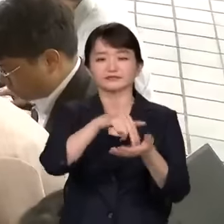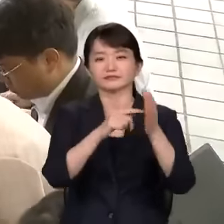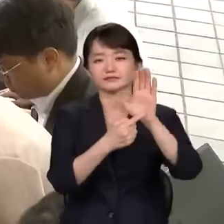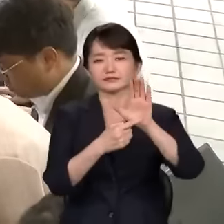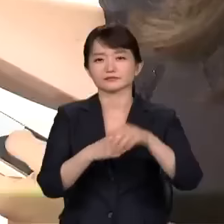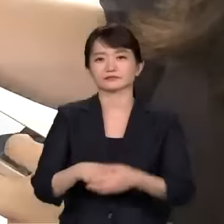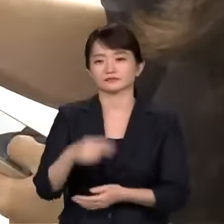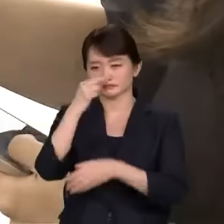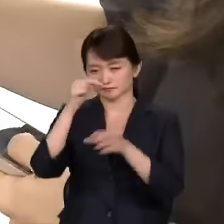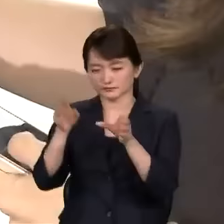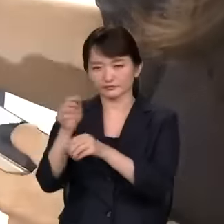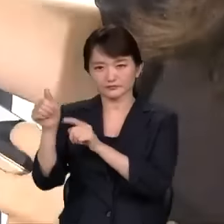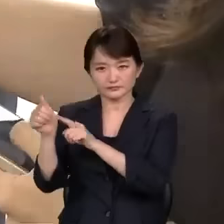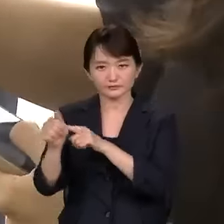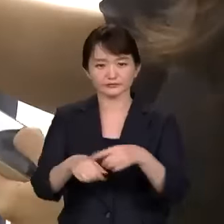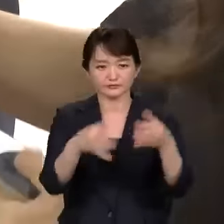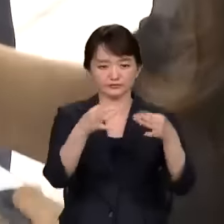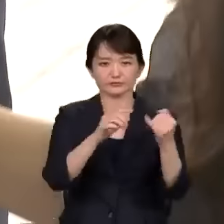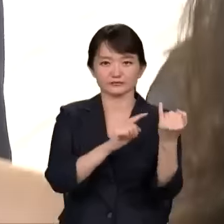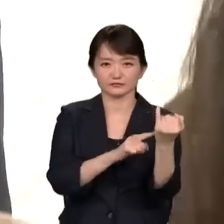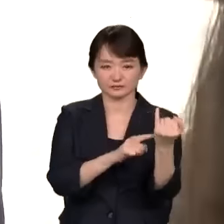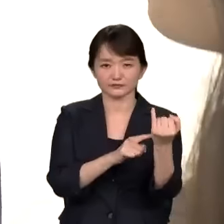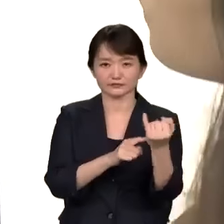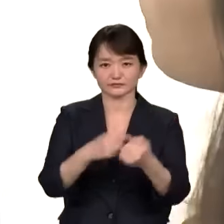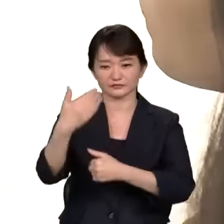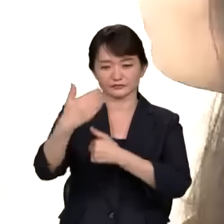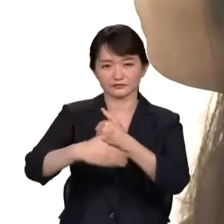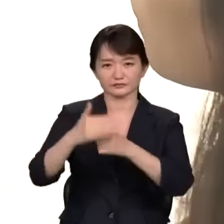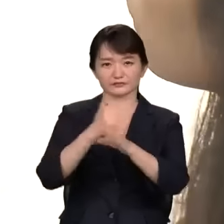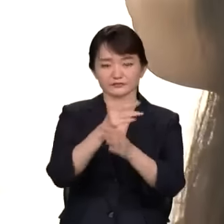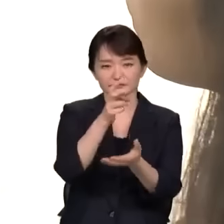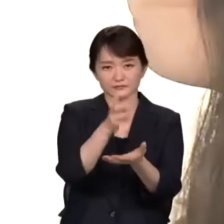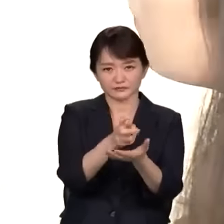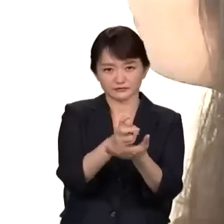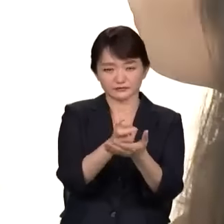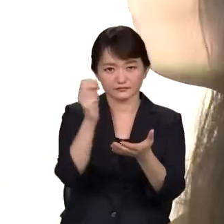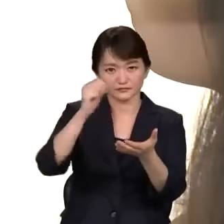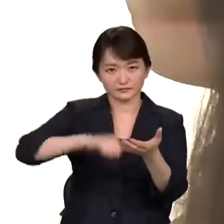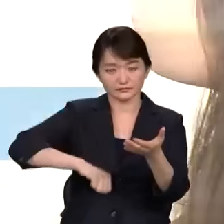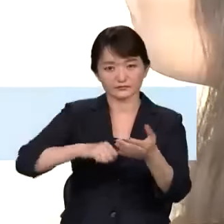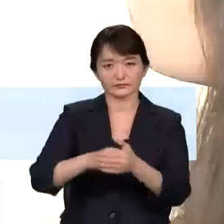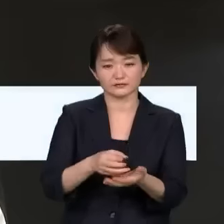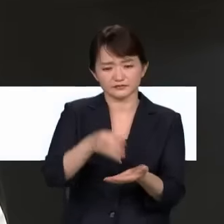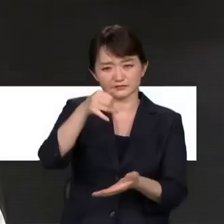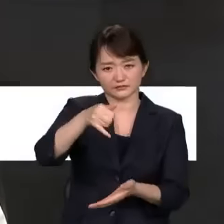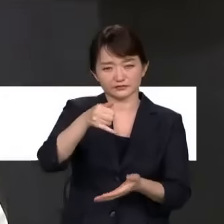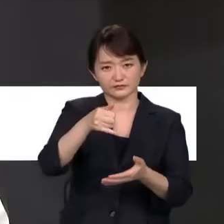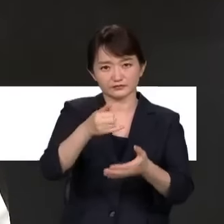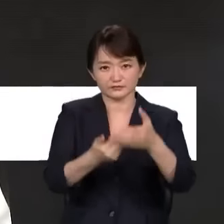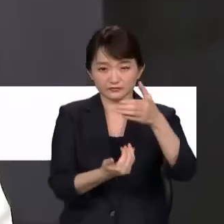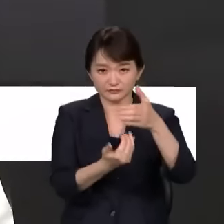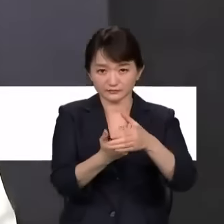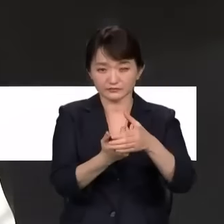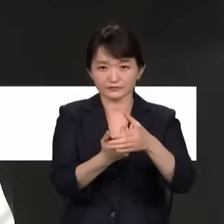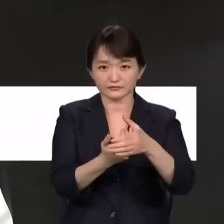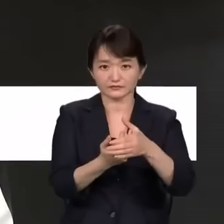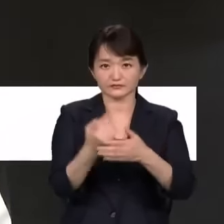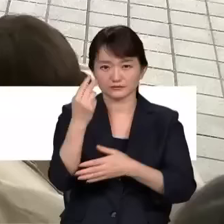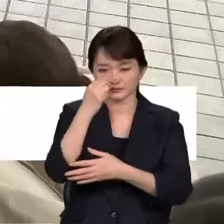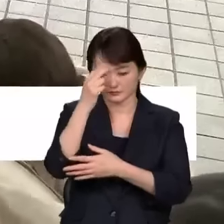이원석 검찰총장이 김건희 여사의 청탁금지법 위반 사건, 그러니까 명품등 사건을 검찰수사심의위원회에